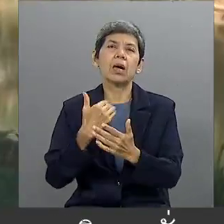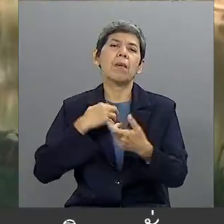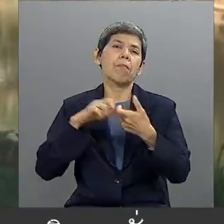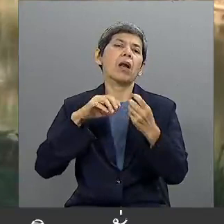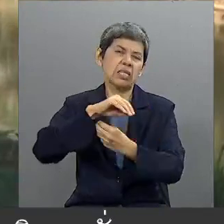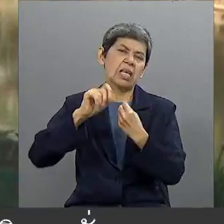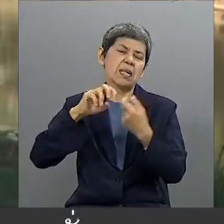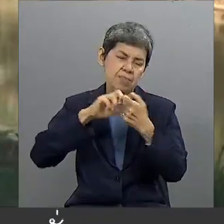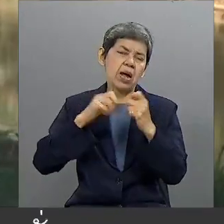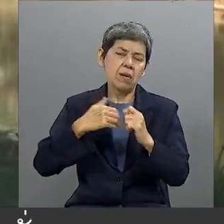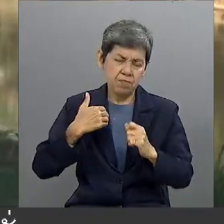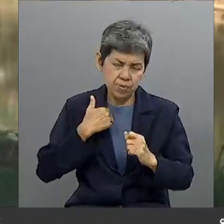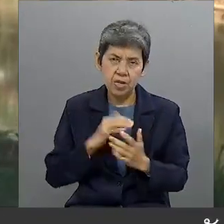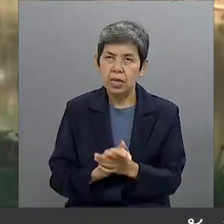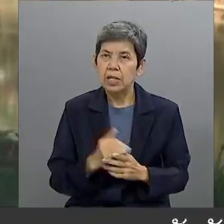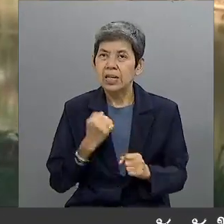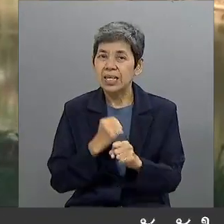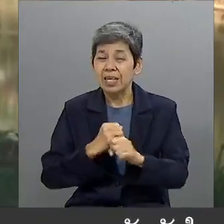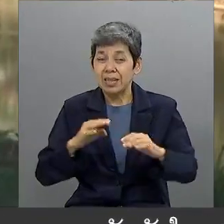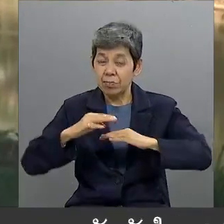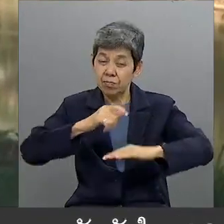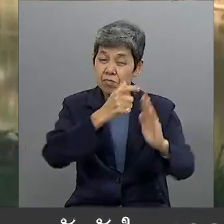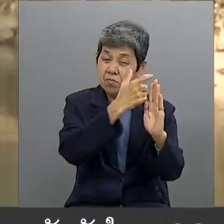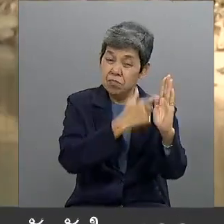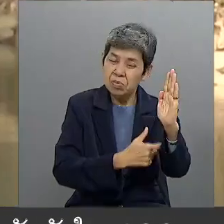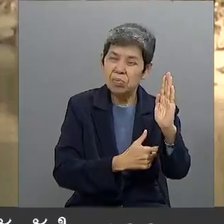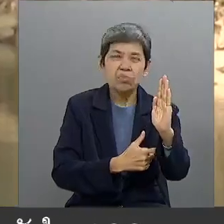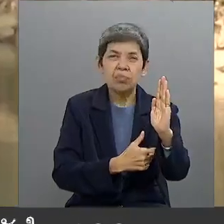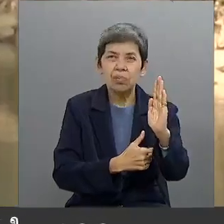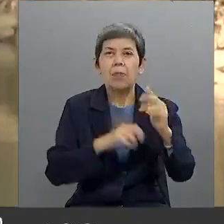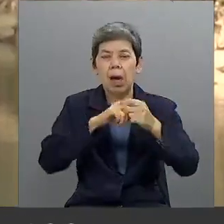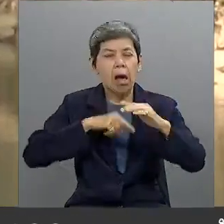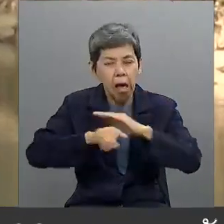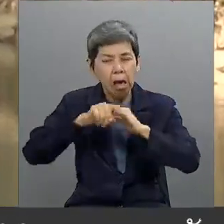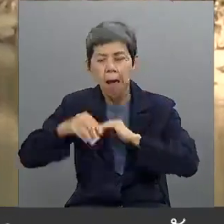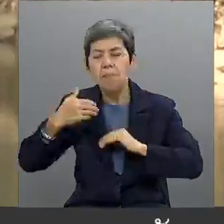กว่าตัวโรครวมทั้งการปิดชายแดนอาจไม่มีประโยชน์เพราะว่าอาจมีการลักลอบเข้ามากอะ